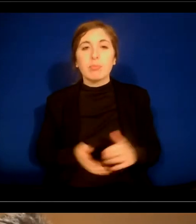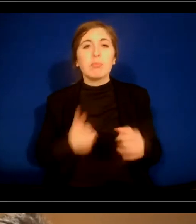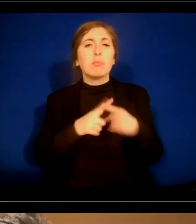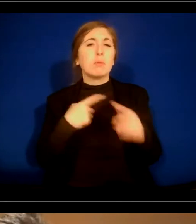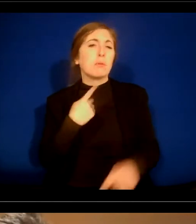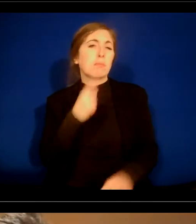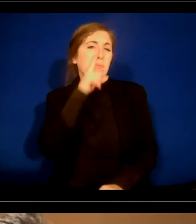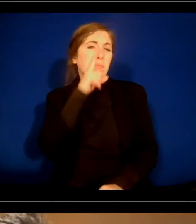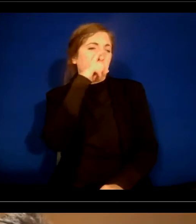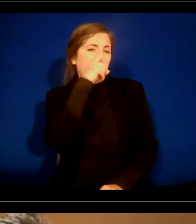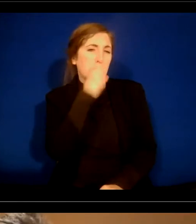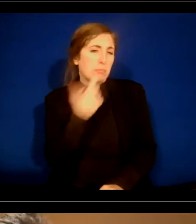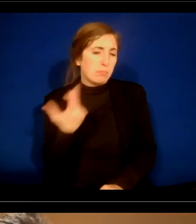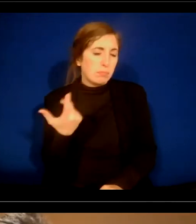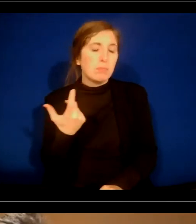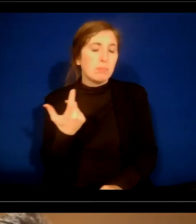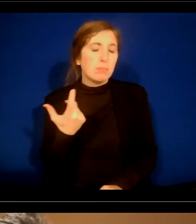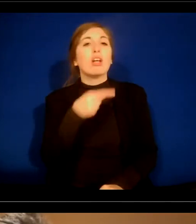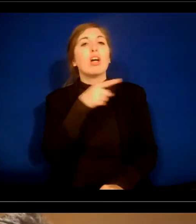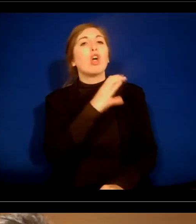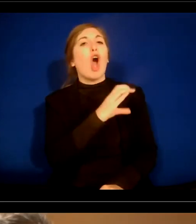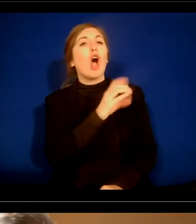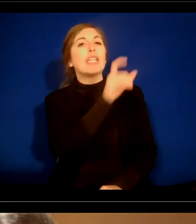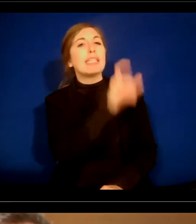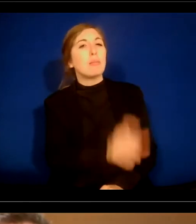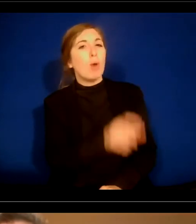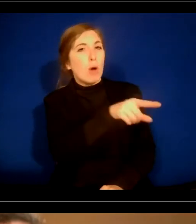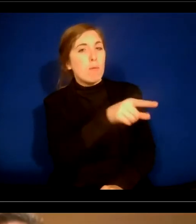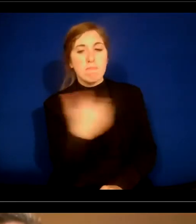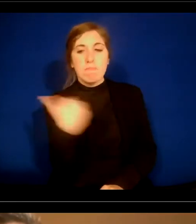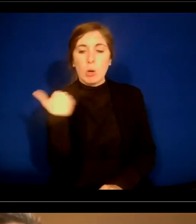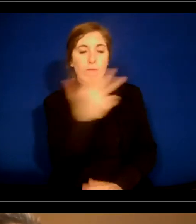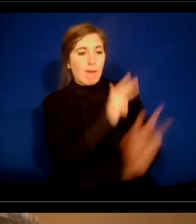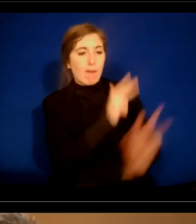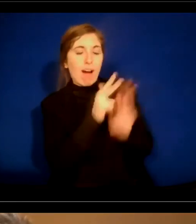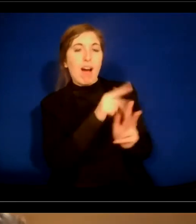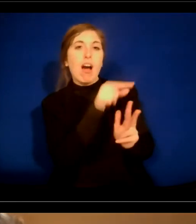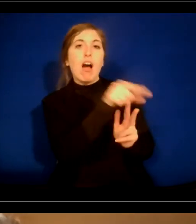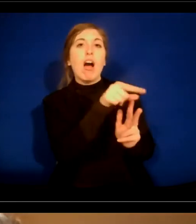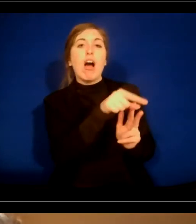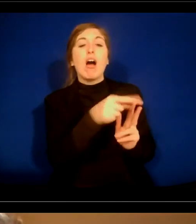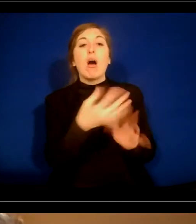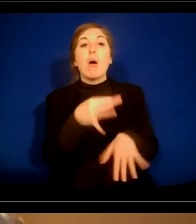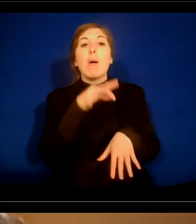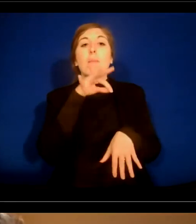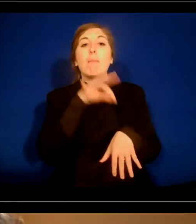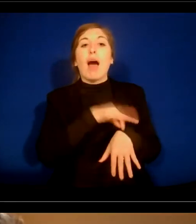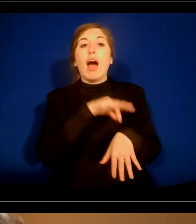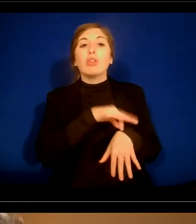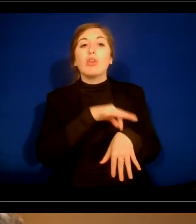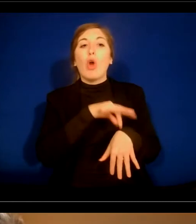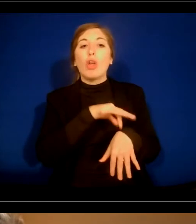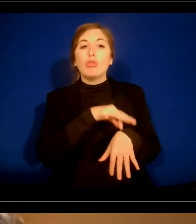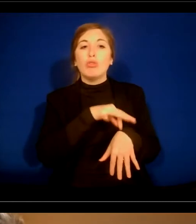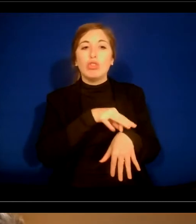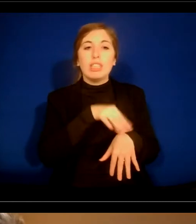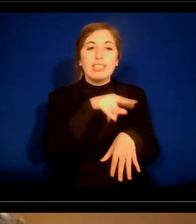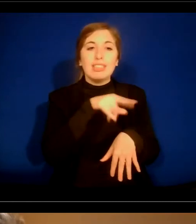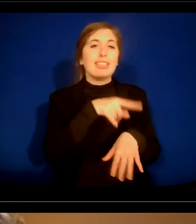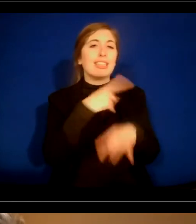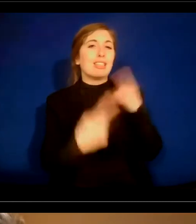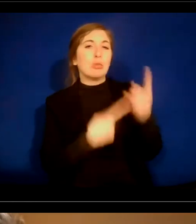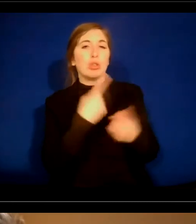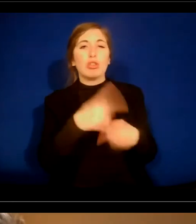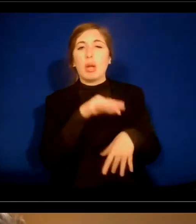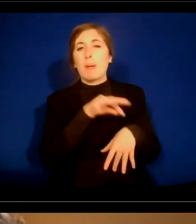tu hai detto, Cosimo, che fra, insomma, le patologie, insomma, le condizioni mediche più rilevanti